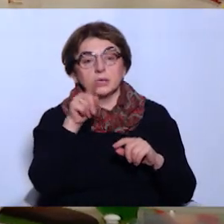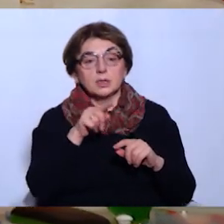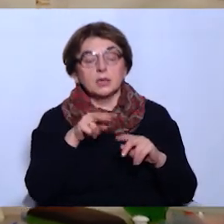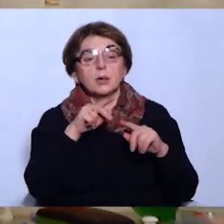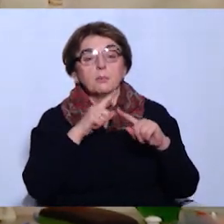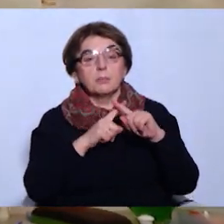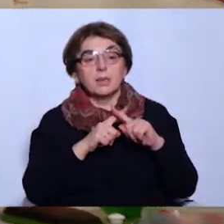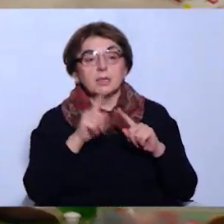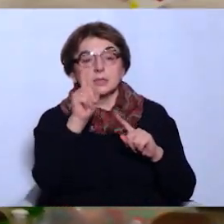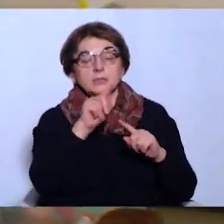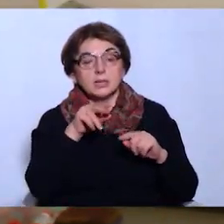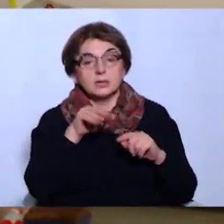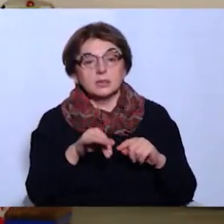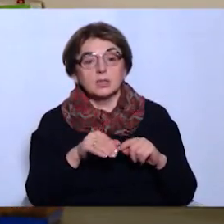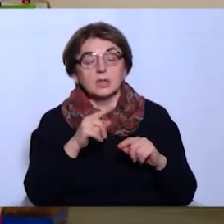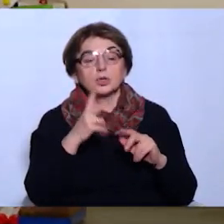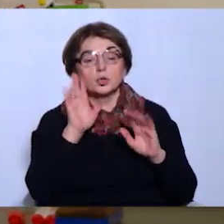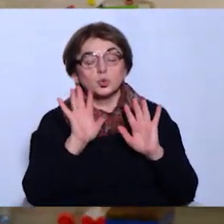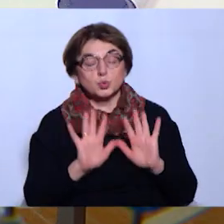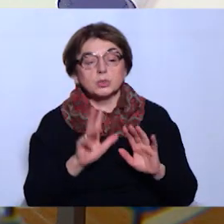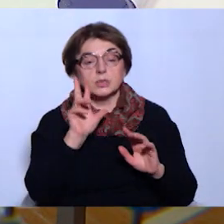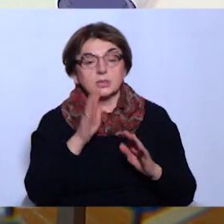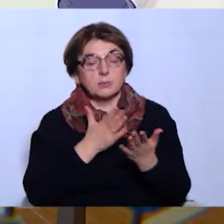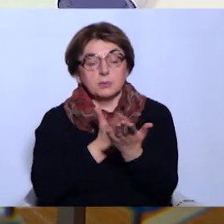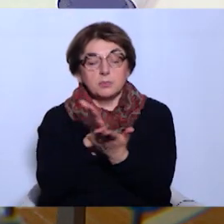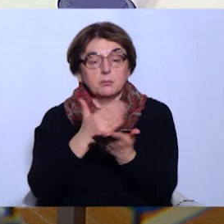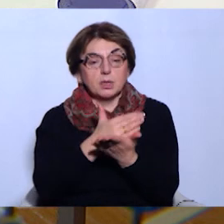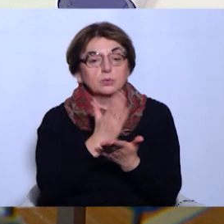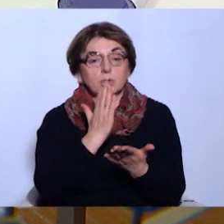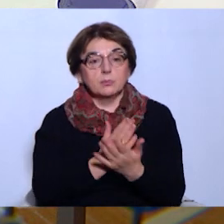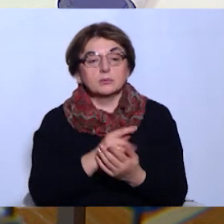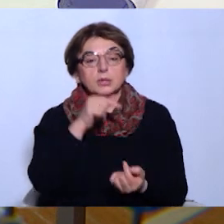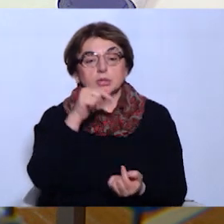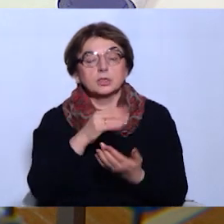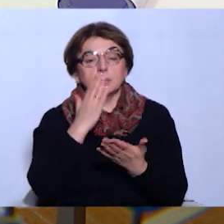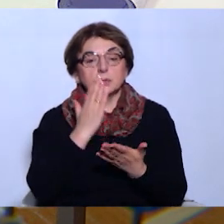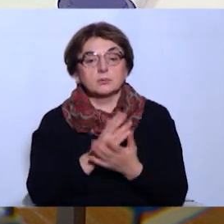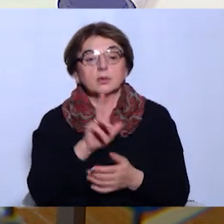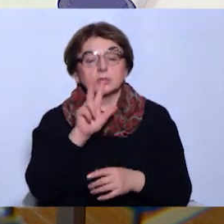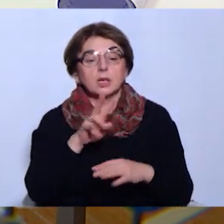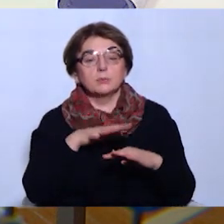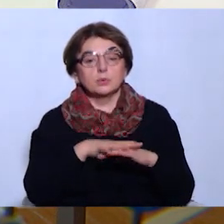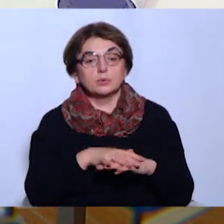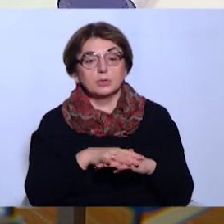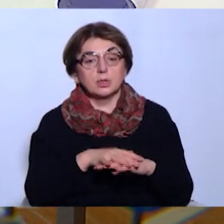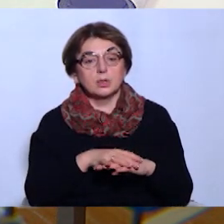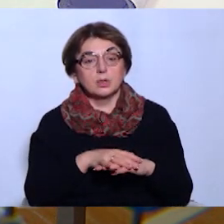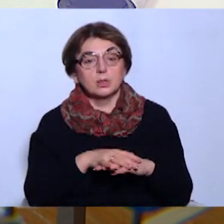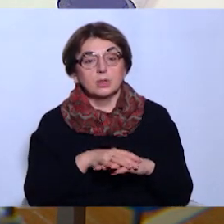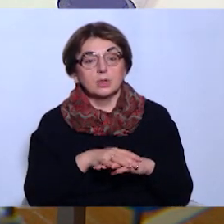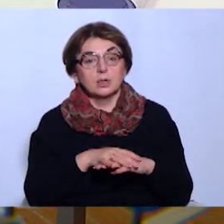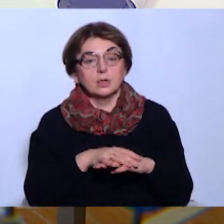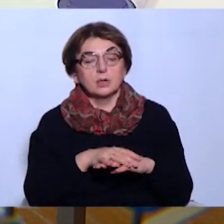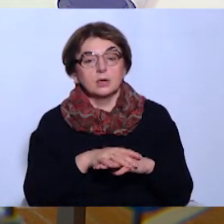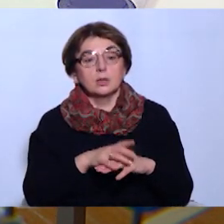სივრცეში სწორედაც რომ სამი მიმართულება აქვს და შესაბამისად გვაქვს სამი უჯრა. სამწუხაროდ მე დეორბიტალებს და F ორბიტალს